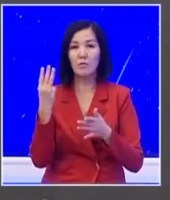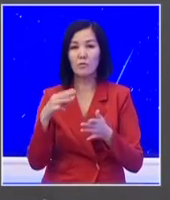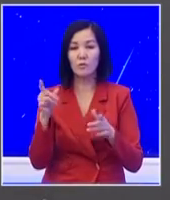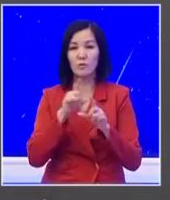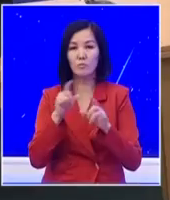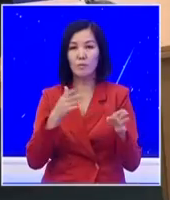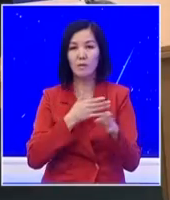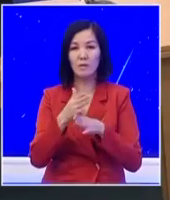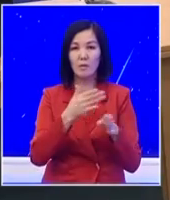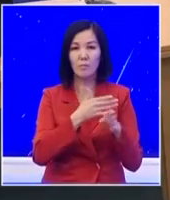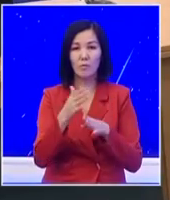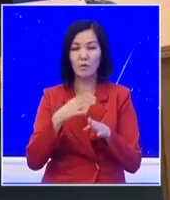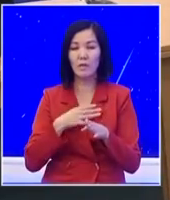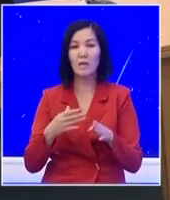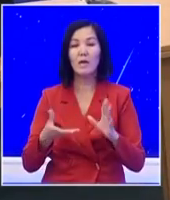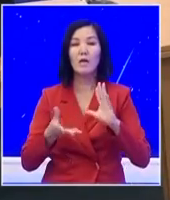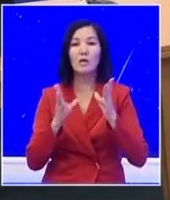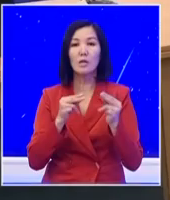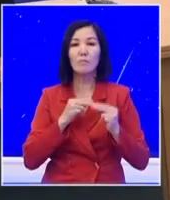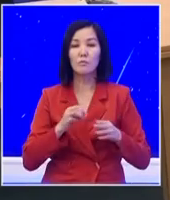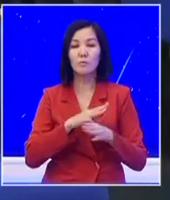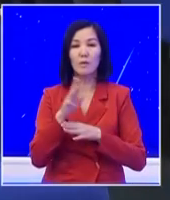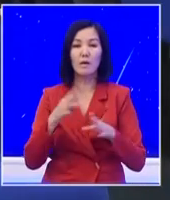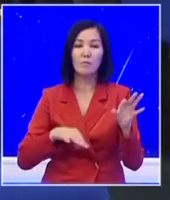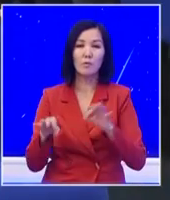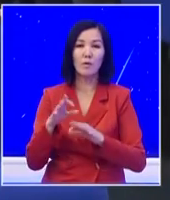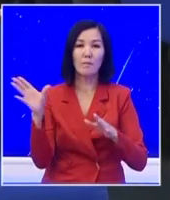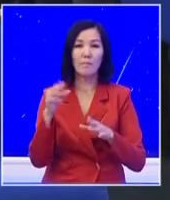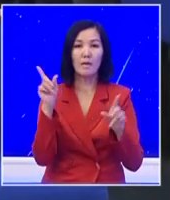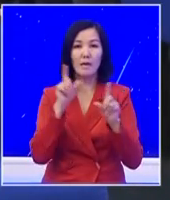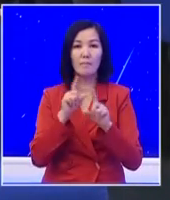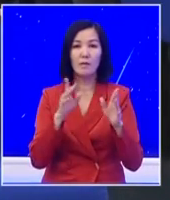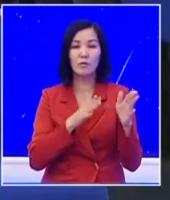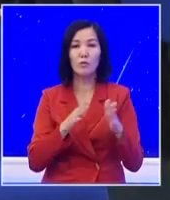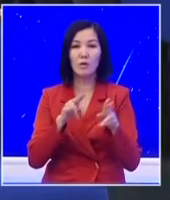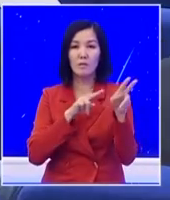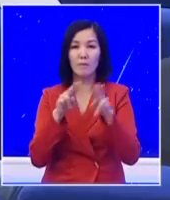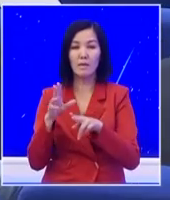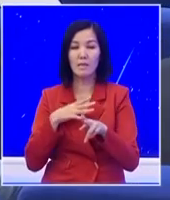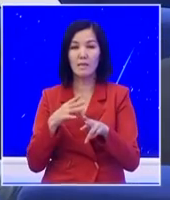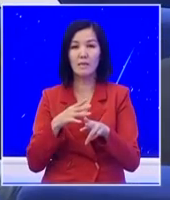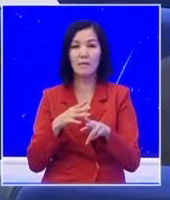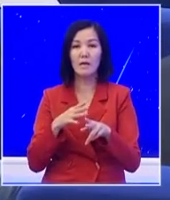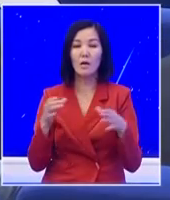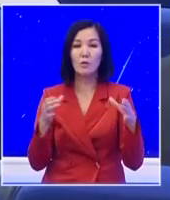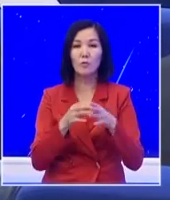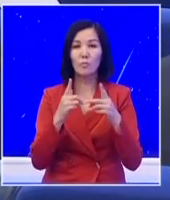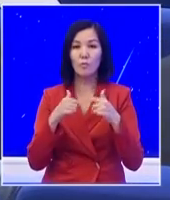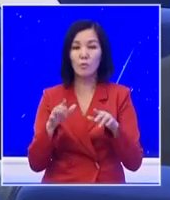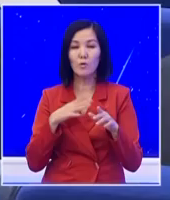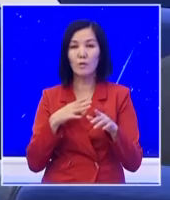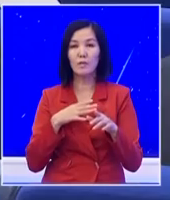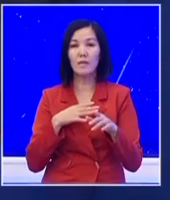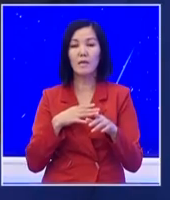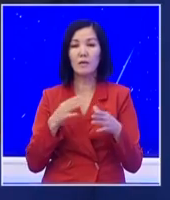объектке бөлінген. Жалпы жұмыспен қамту жол картасы аясында барлық объектілер тұрақты бақыланады. Ол үшін арнайы мониторинг топ құрылды.